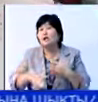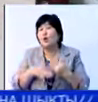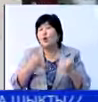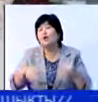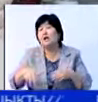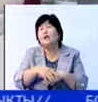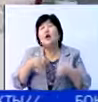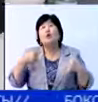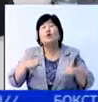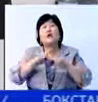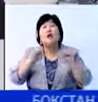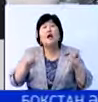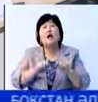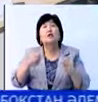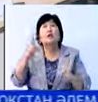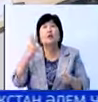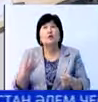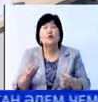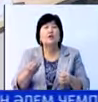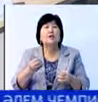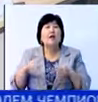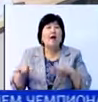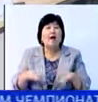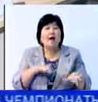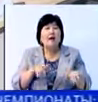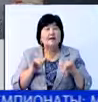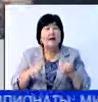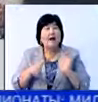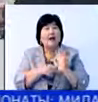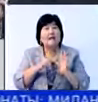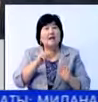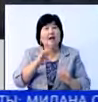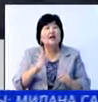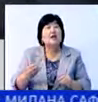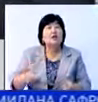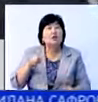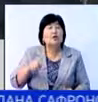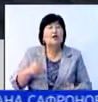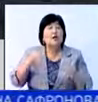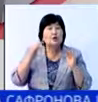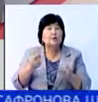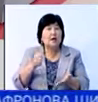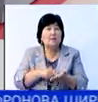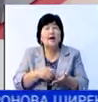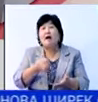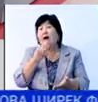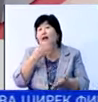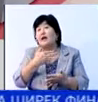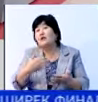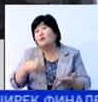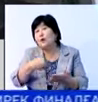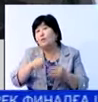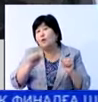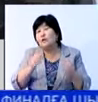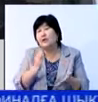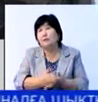халыққа. Дүкеннің ашылуына орай 4 күн микробаға акциясы ұйымдастырылған, яғни 6 қазанға дейін тұрғындардың ең төмен бағамен қалаған тауар түрін алуына мүмкіндігі